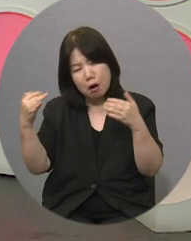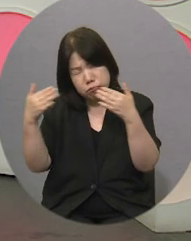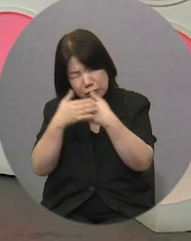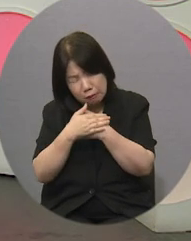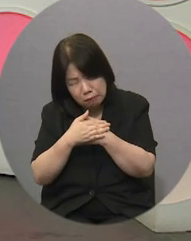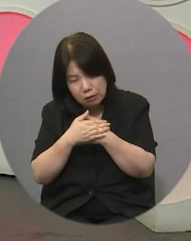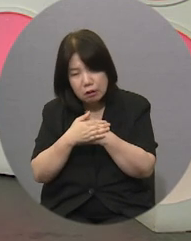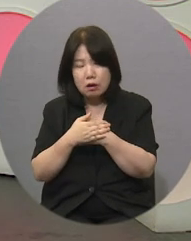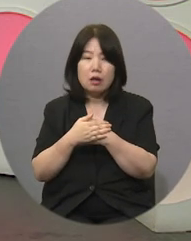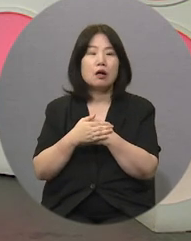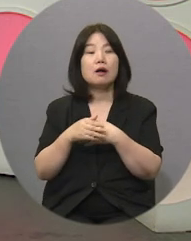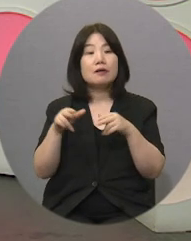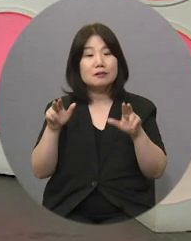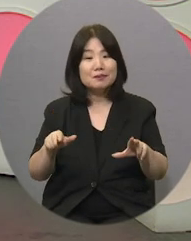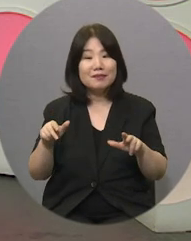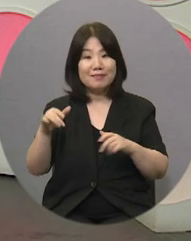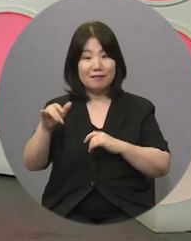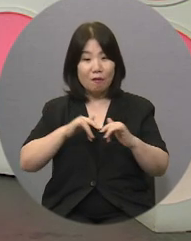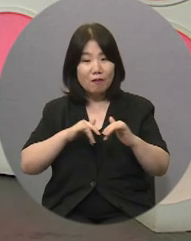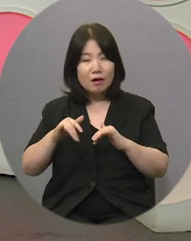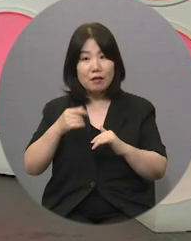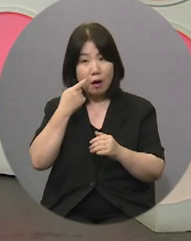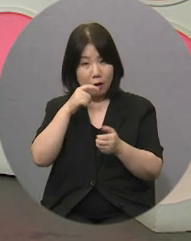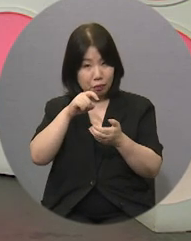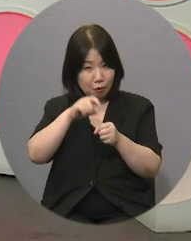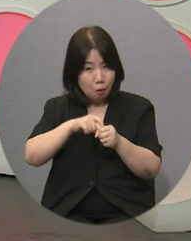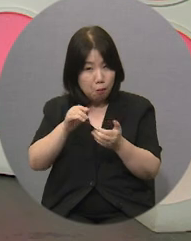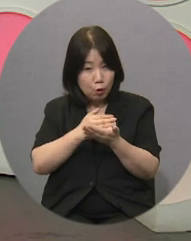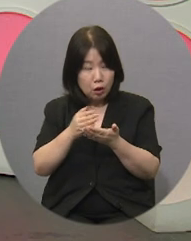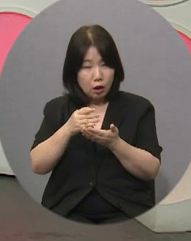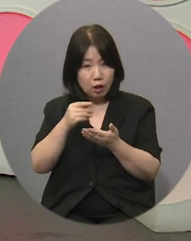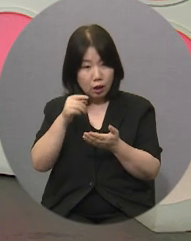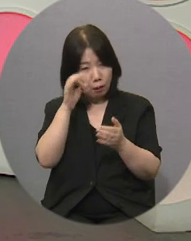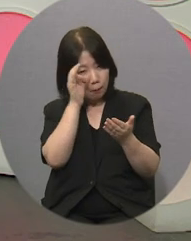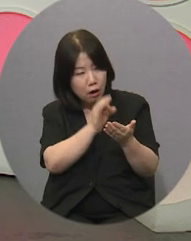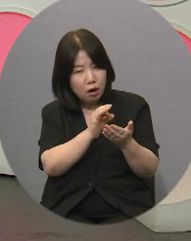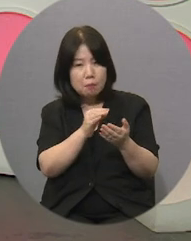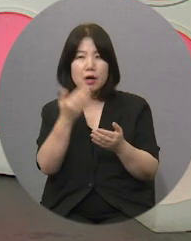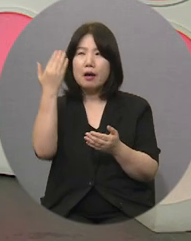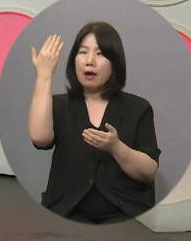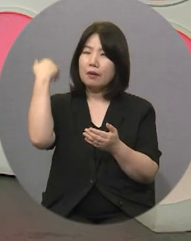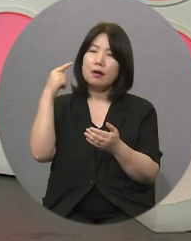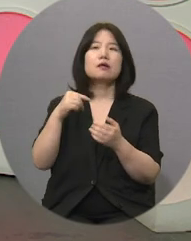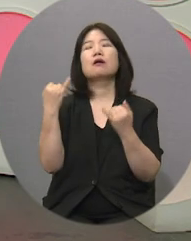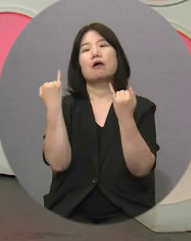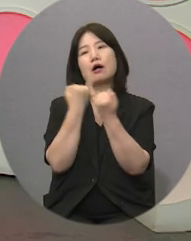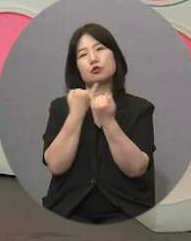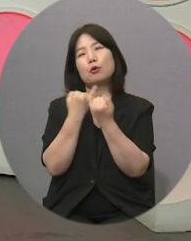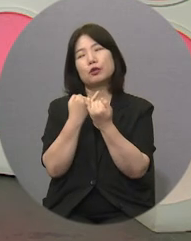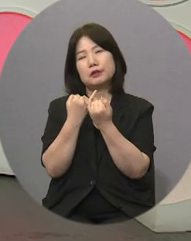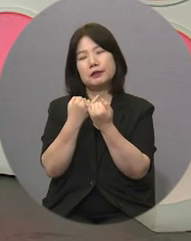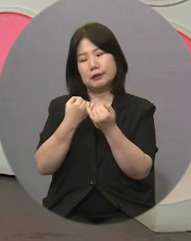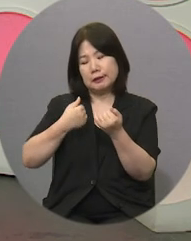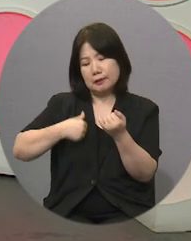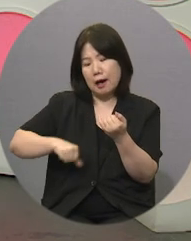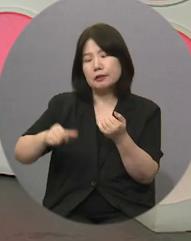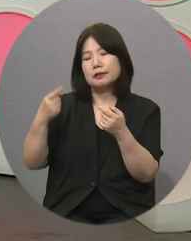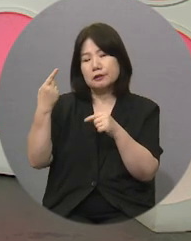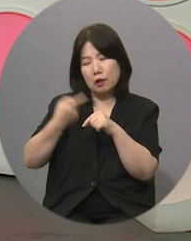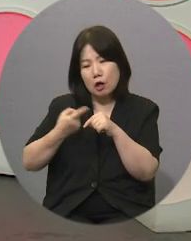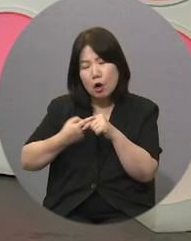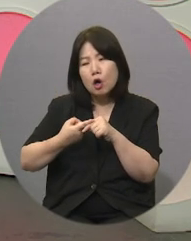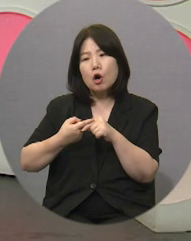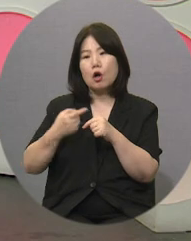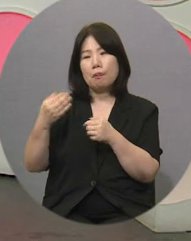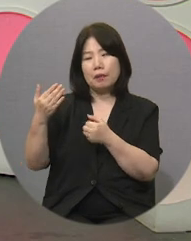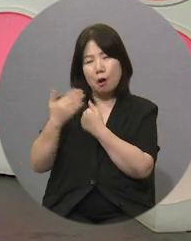지금도 길거리를 지나다 떡볶이집을 발견하면 저를 자식처럼 챙겨주시던 아주머니가 많이